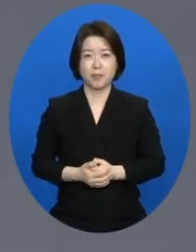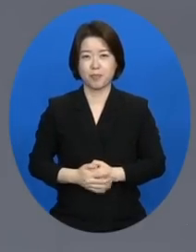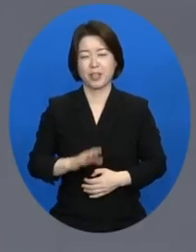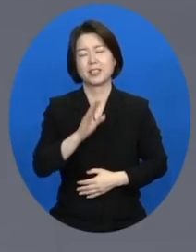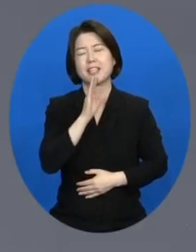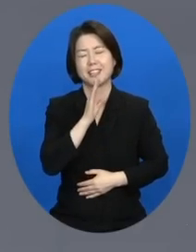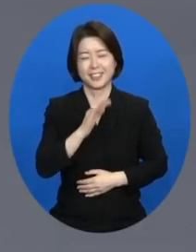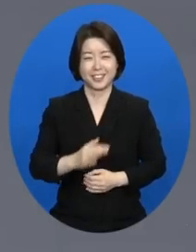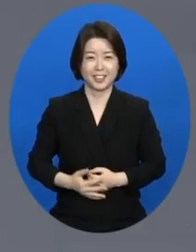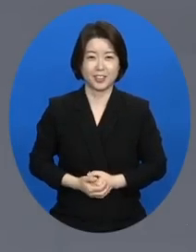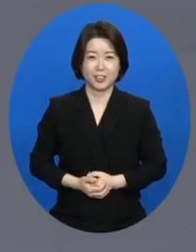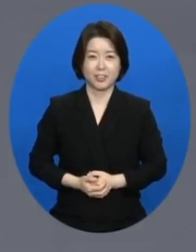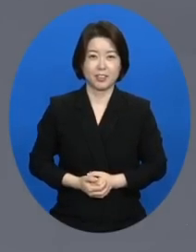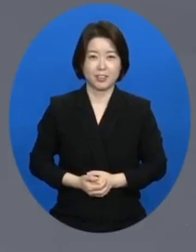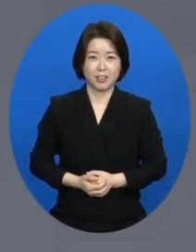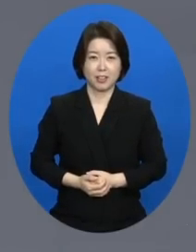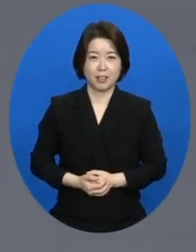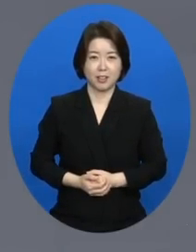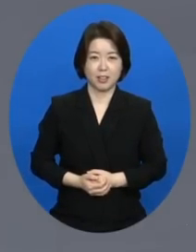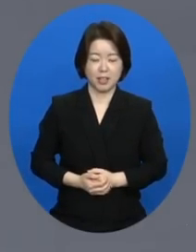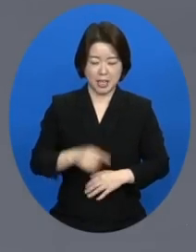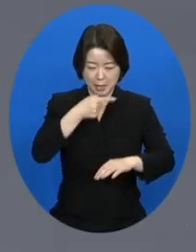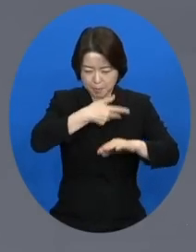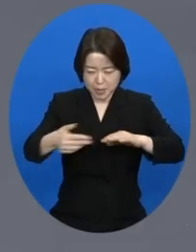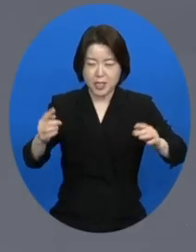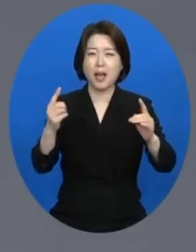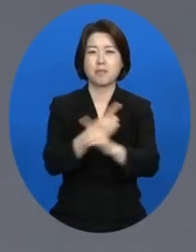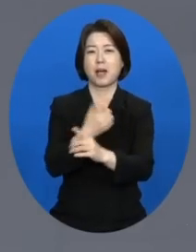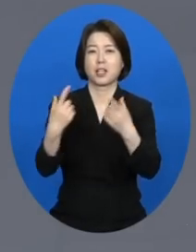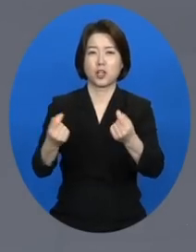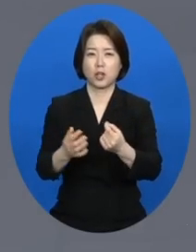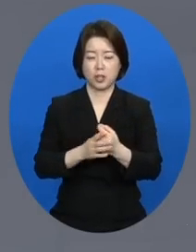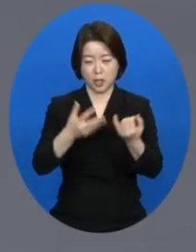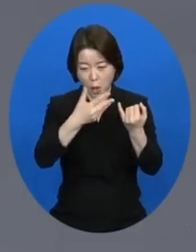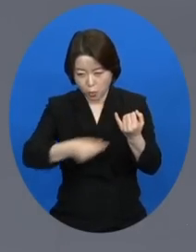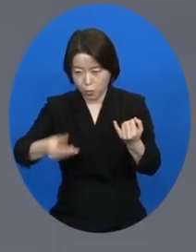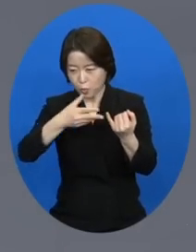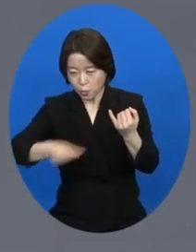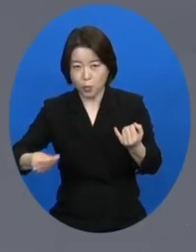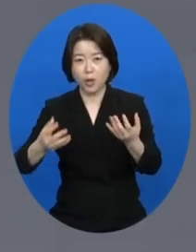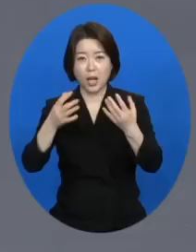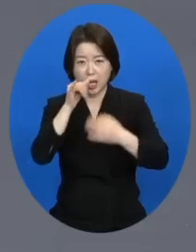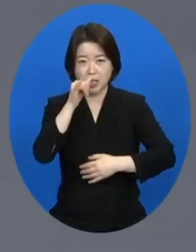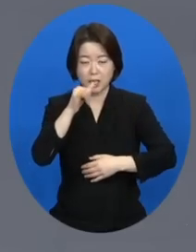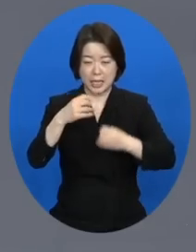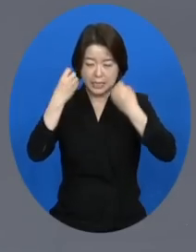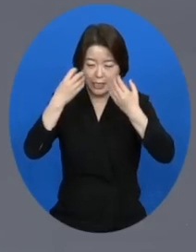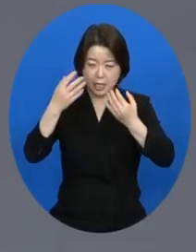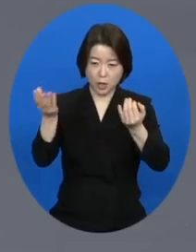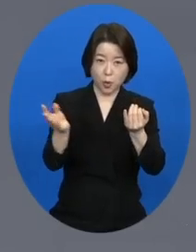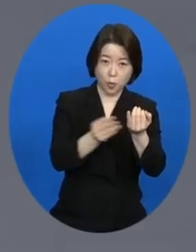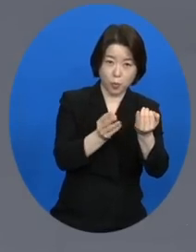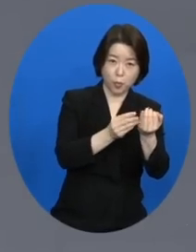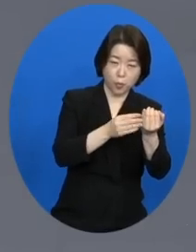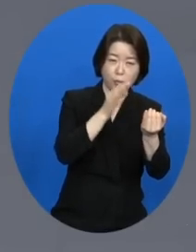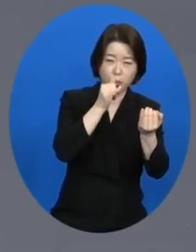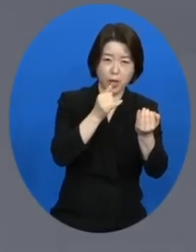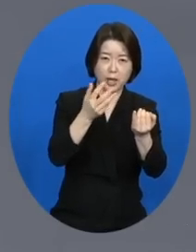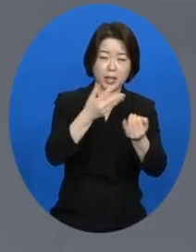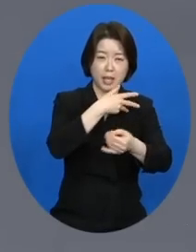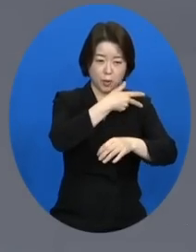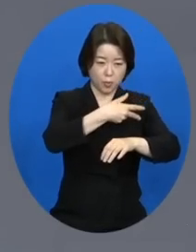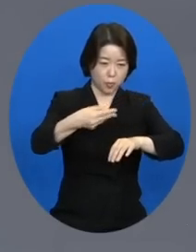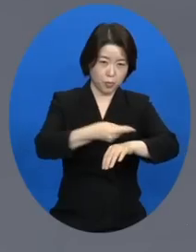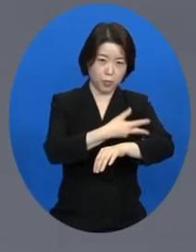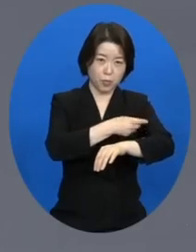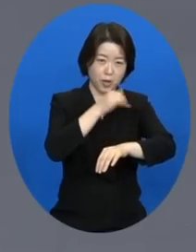사실이에요. 피가 바뀌었습니다. 피가. 피를 너무 많이 쏟아내고 새로운 피를 수혈을 받고 믿기로는